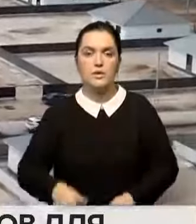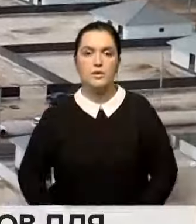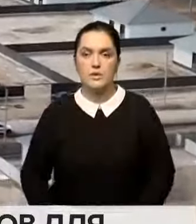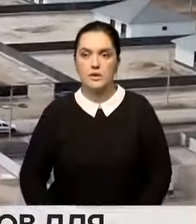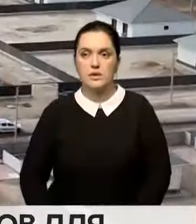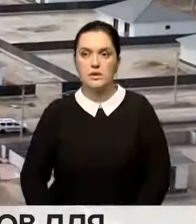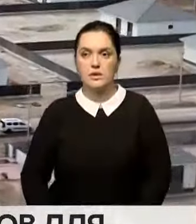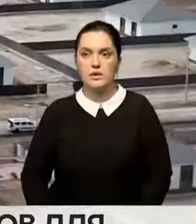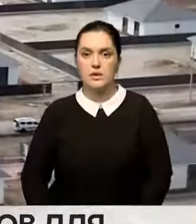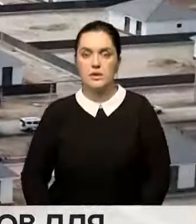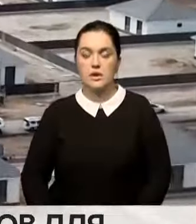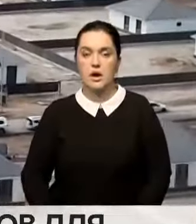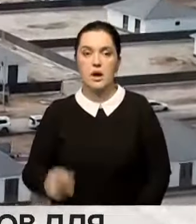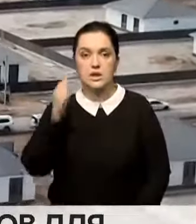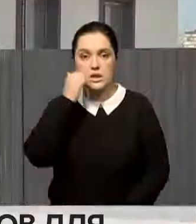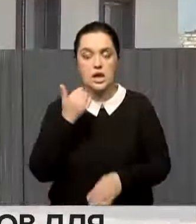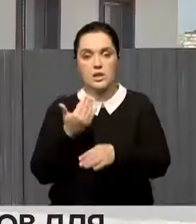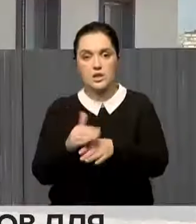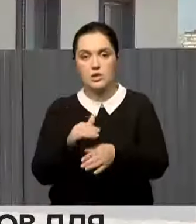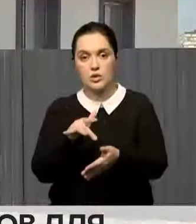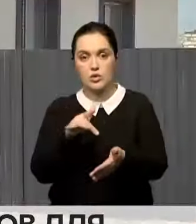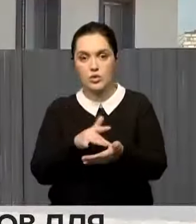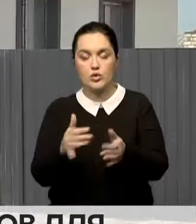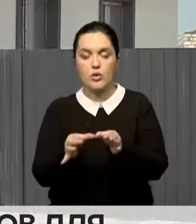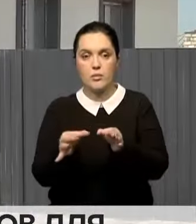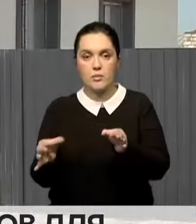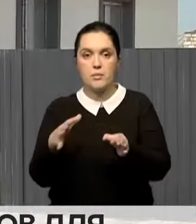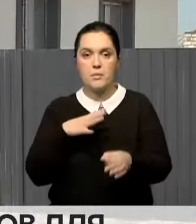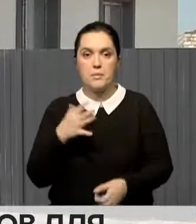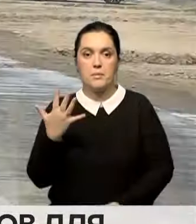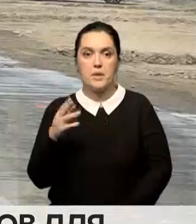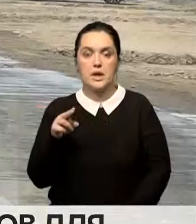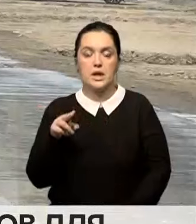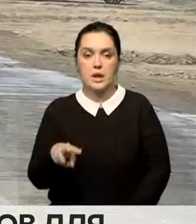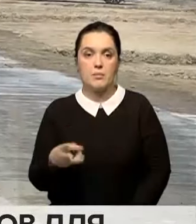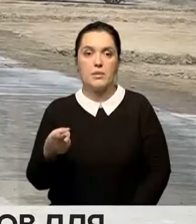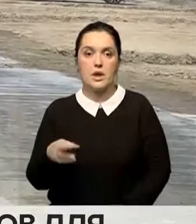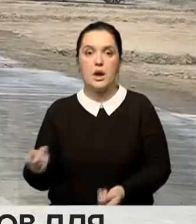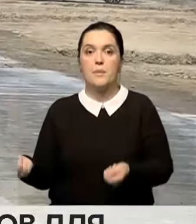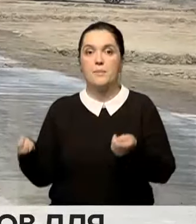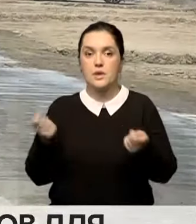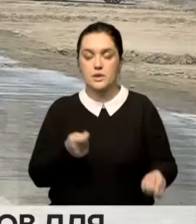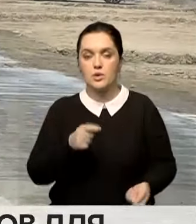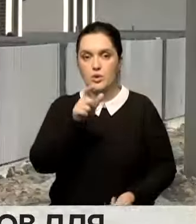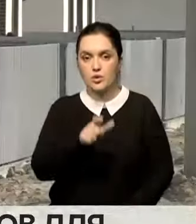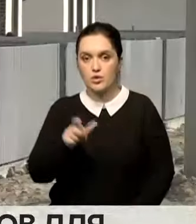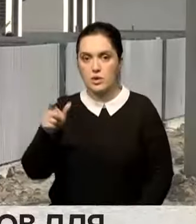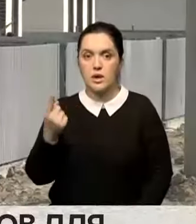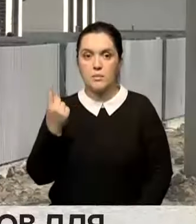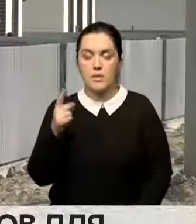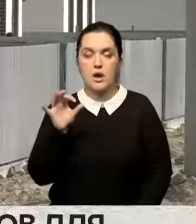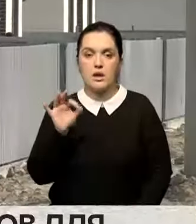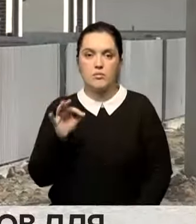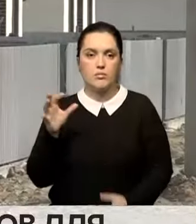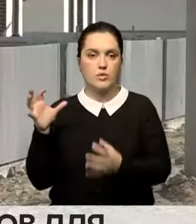протяженность между старой частью города и новым микрорайоном составляет 5 км для перевозки пассажиров с 1 октября запустят